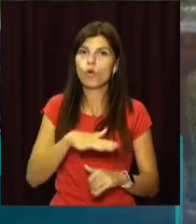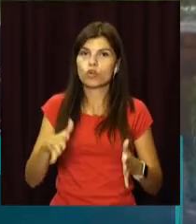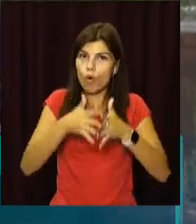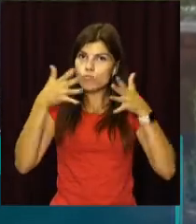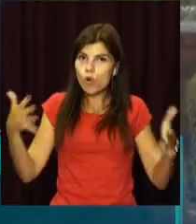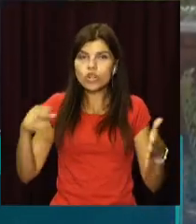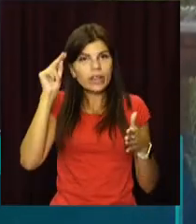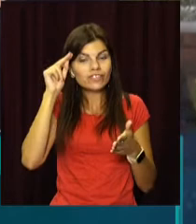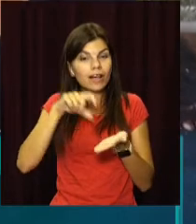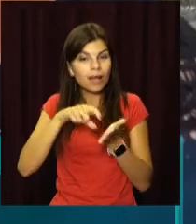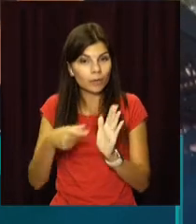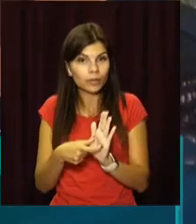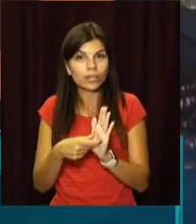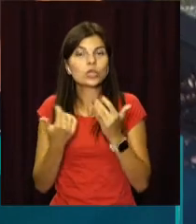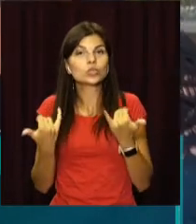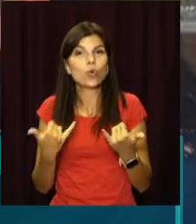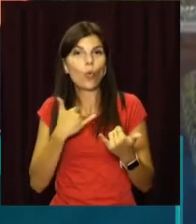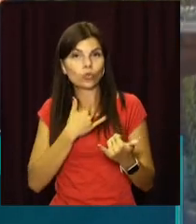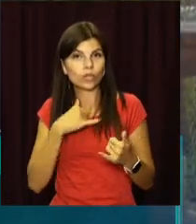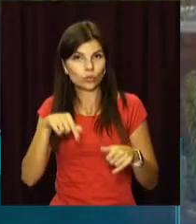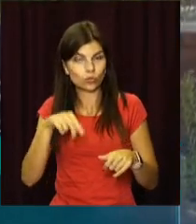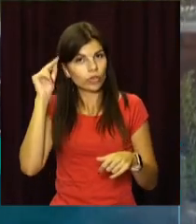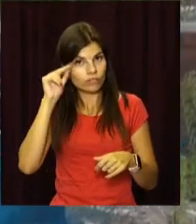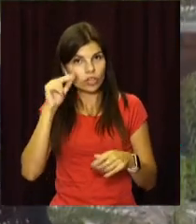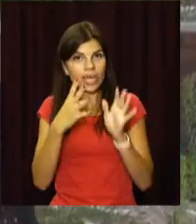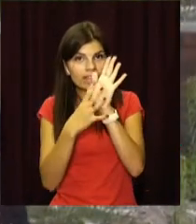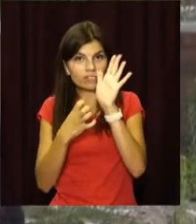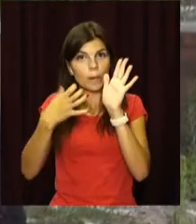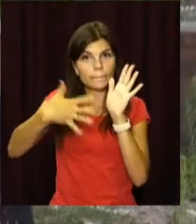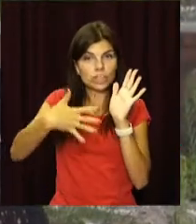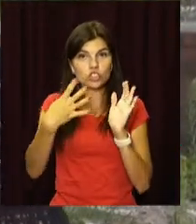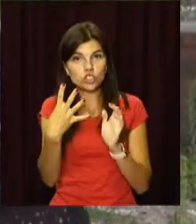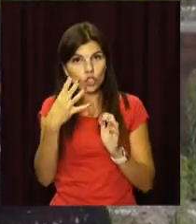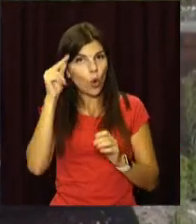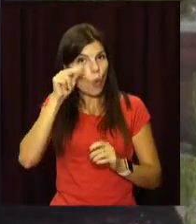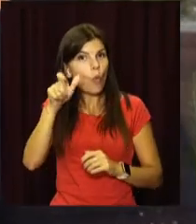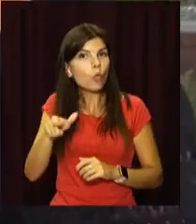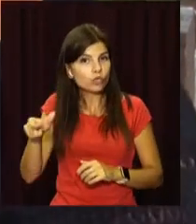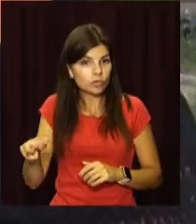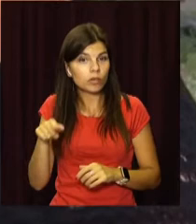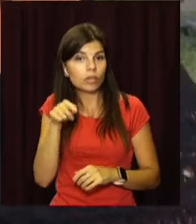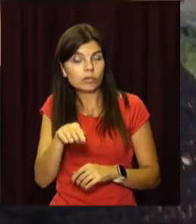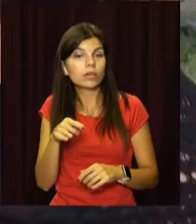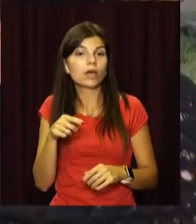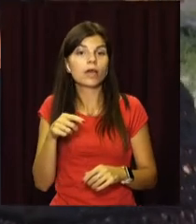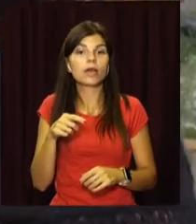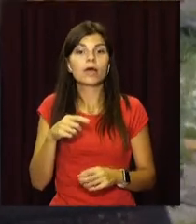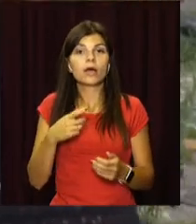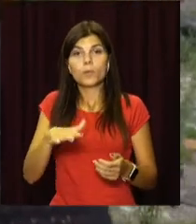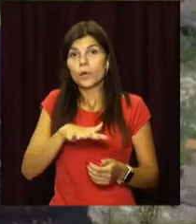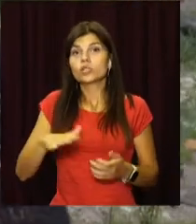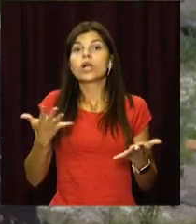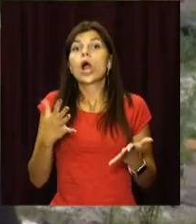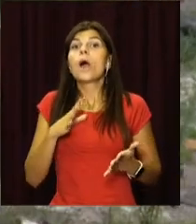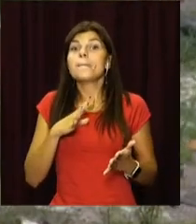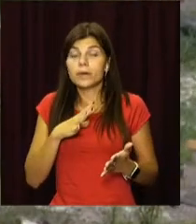навчальних кабінетів. Сьогодні в нашому закладі навчаються 954 учні. Тобто тих приміщень, які в нас були,